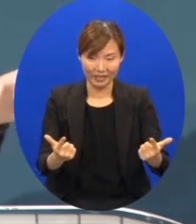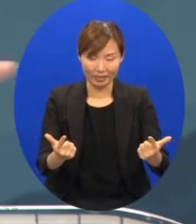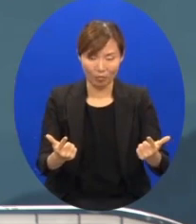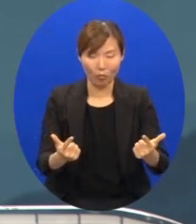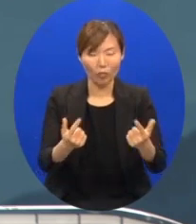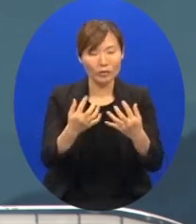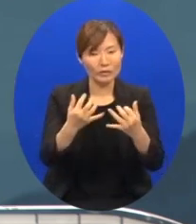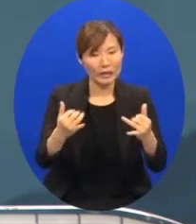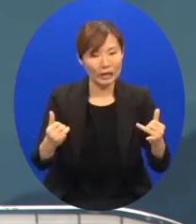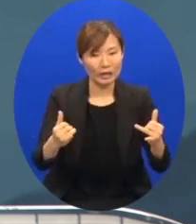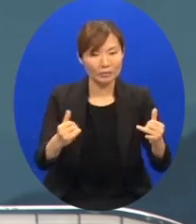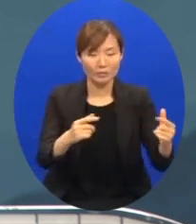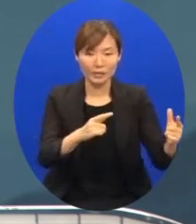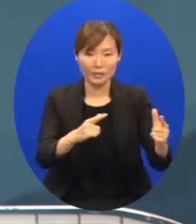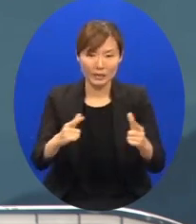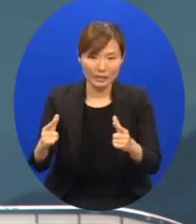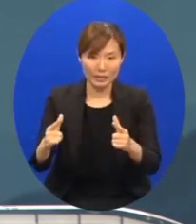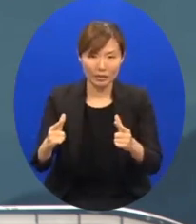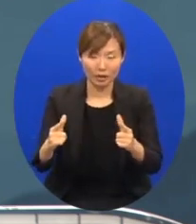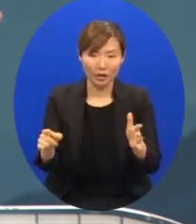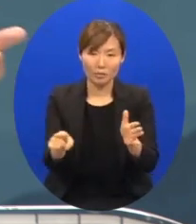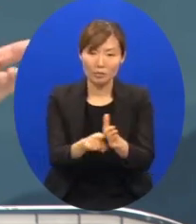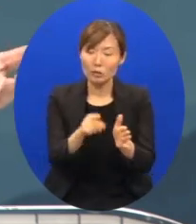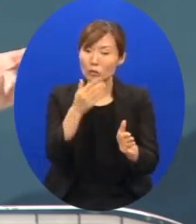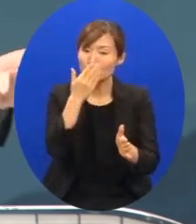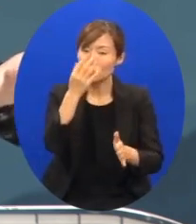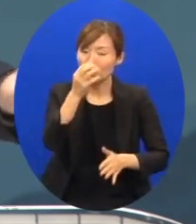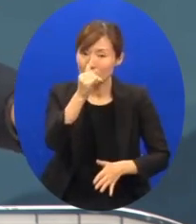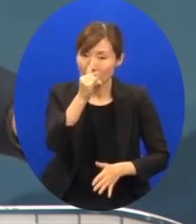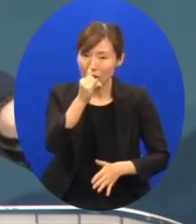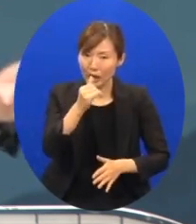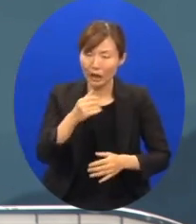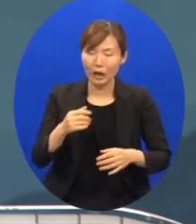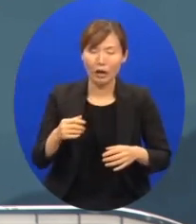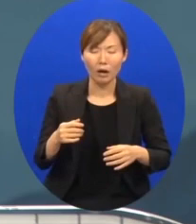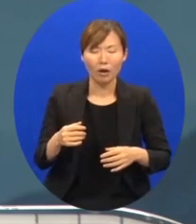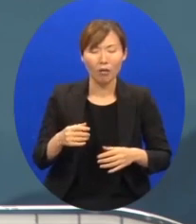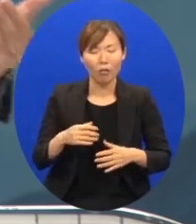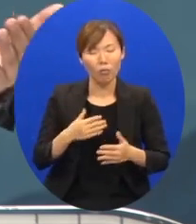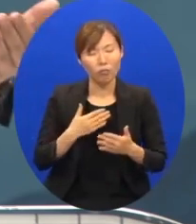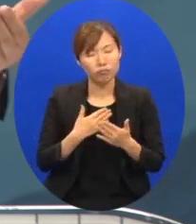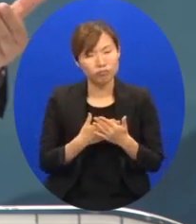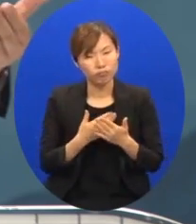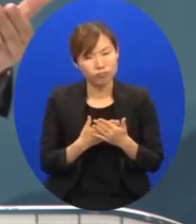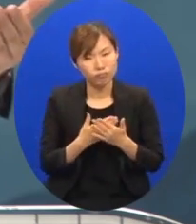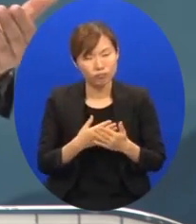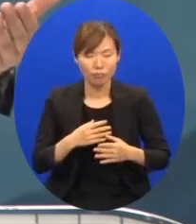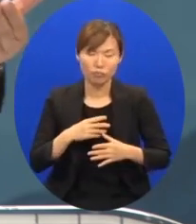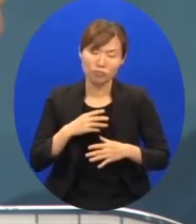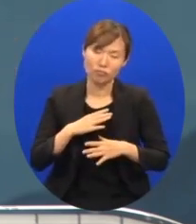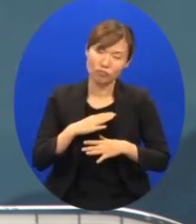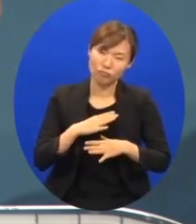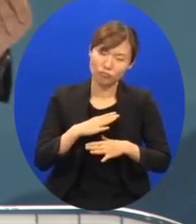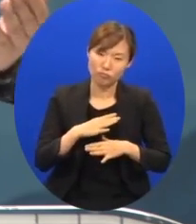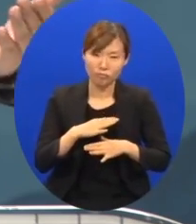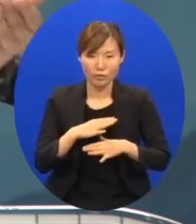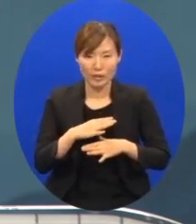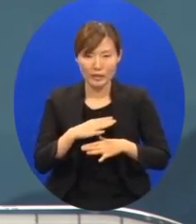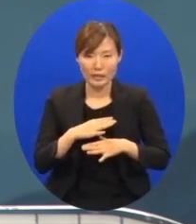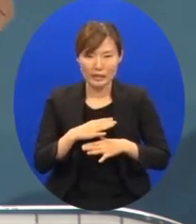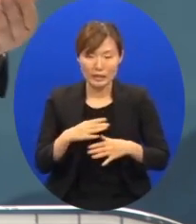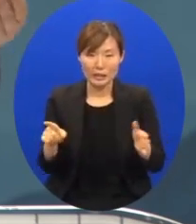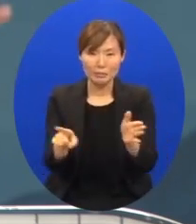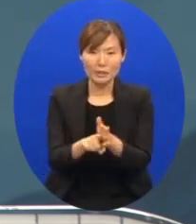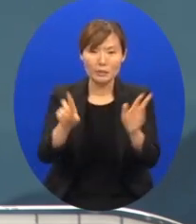있을까 그런 두려움이 있었습니다 여러분 정말 지독한 무신론자 들이 모였고 또 내놓으라는